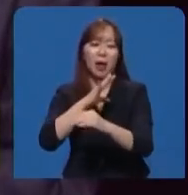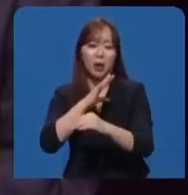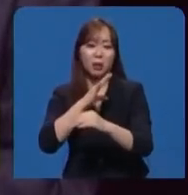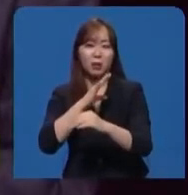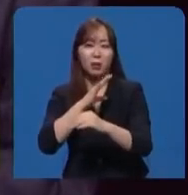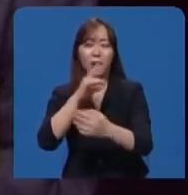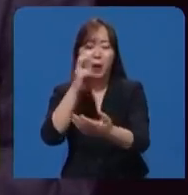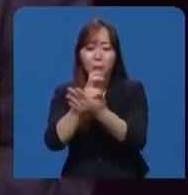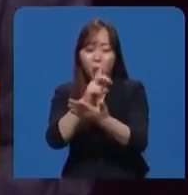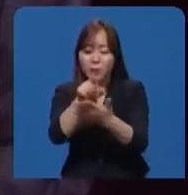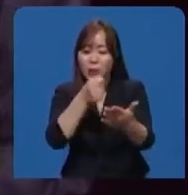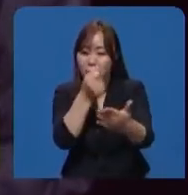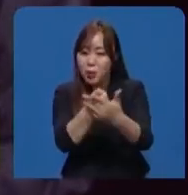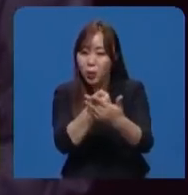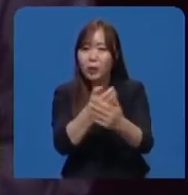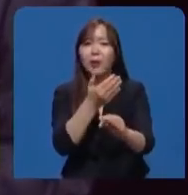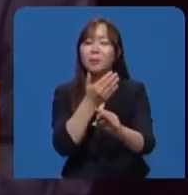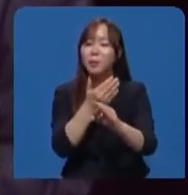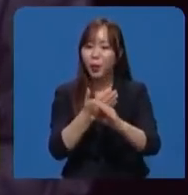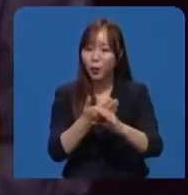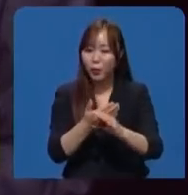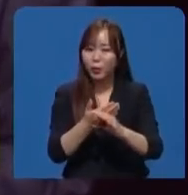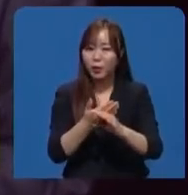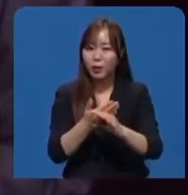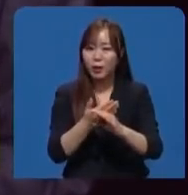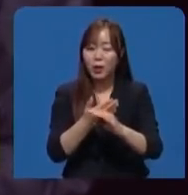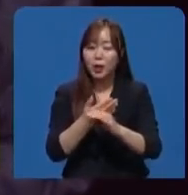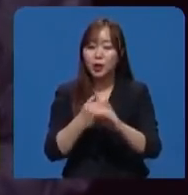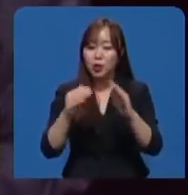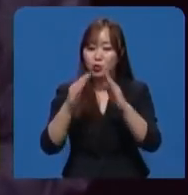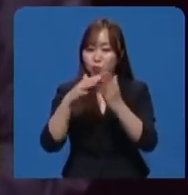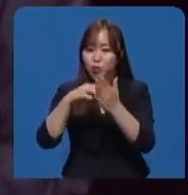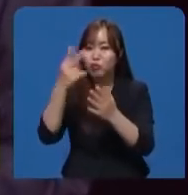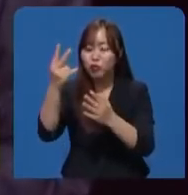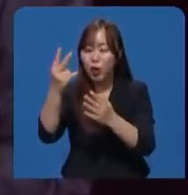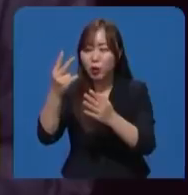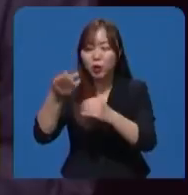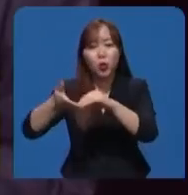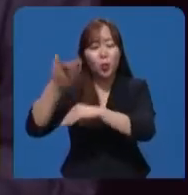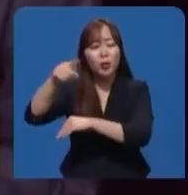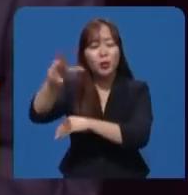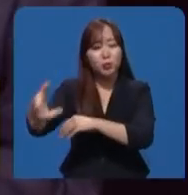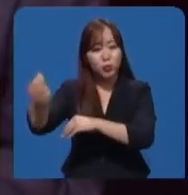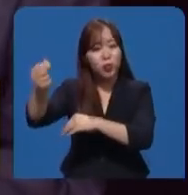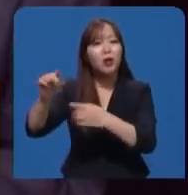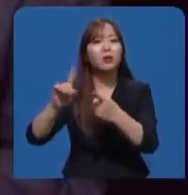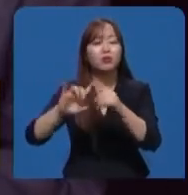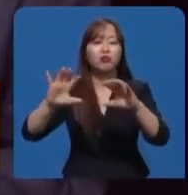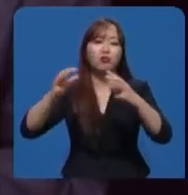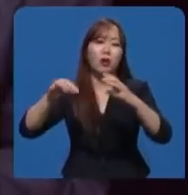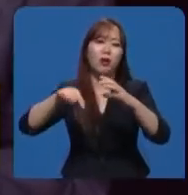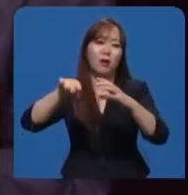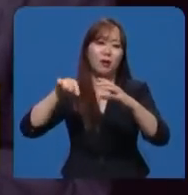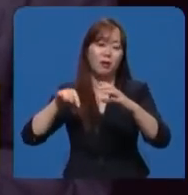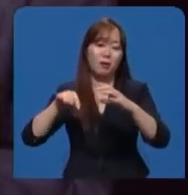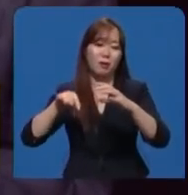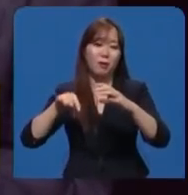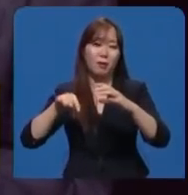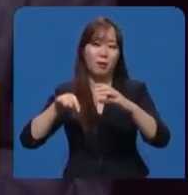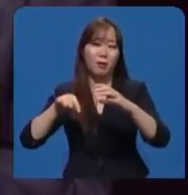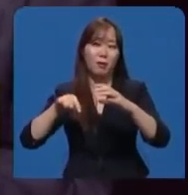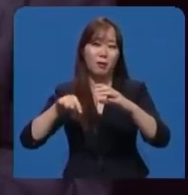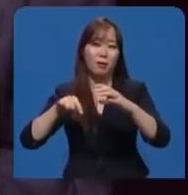제한하겠다는 법률을 제정하게 되면 2주택 넘는 그 집 문제는 그거는 국가가 그